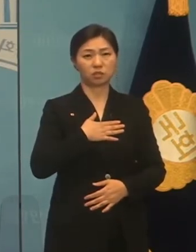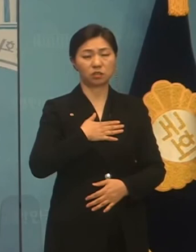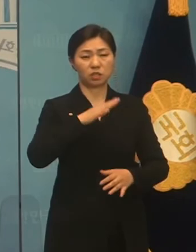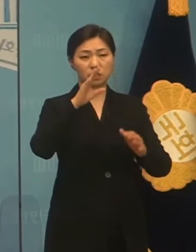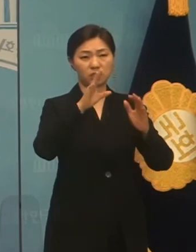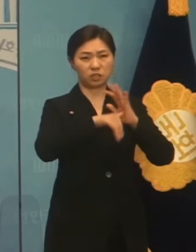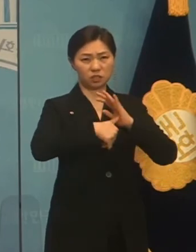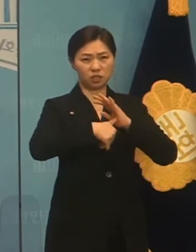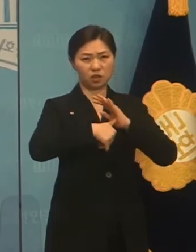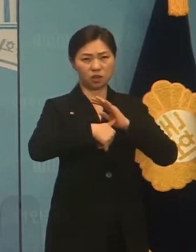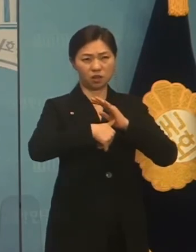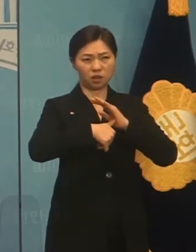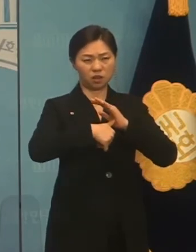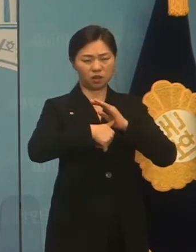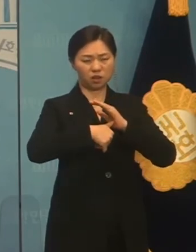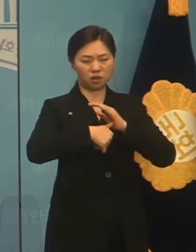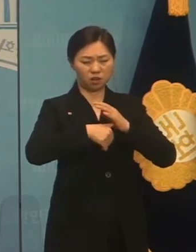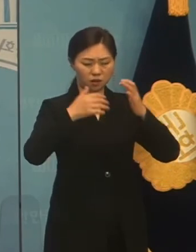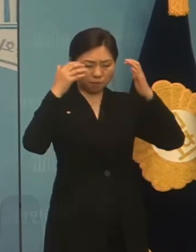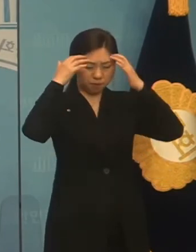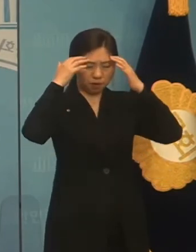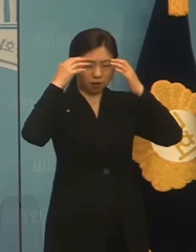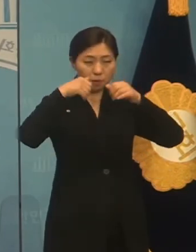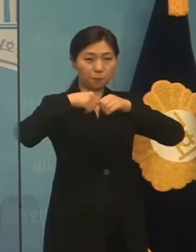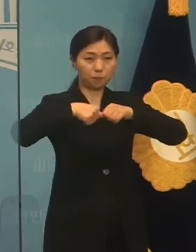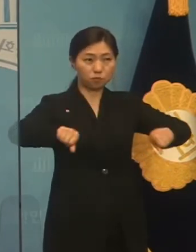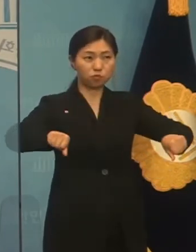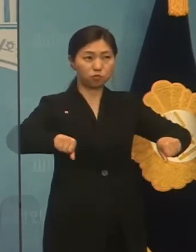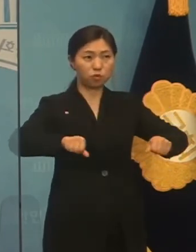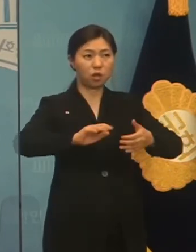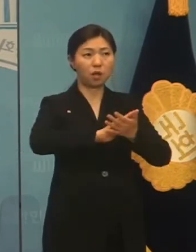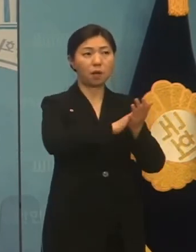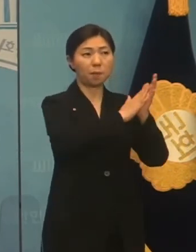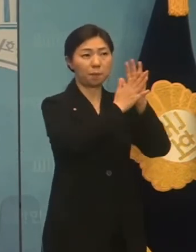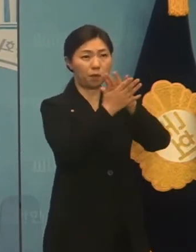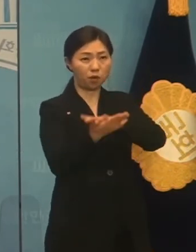시대의 파고를 넘어 변화를 향해